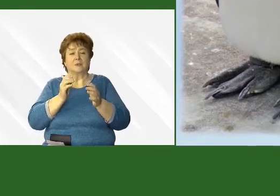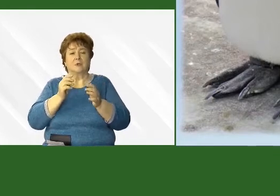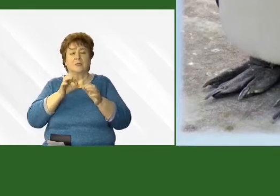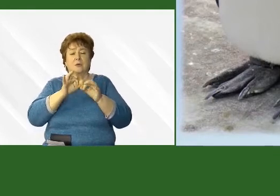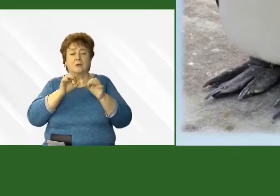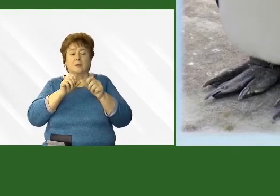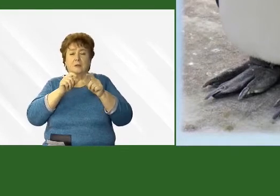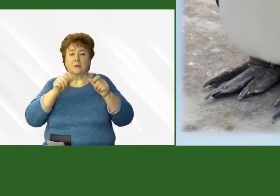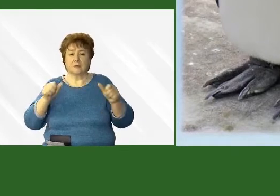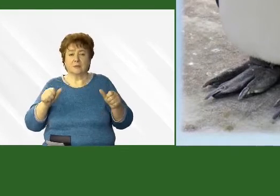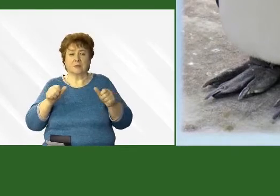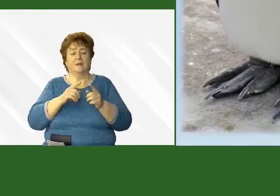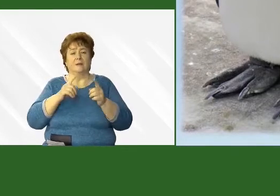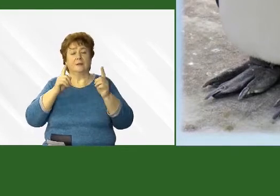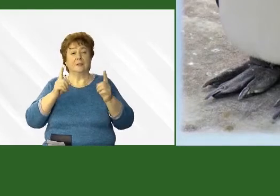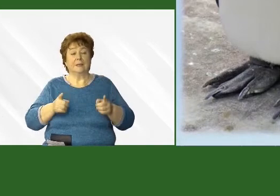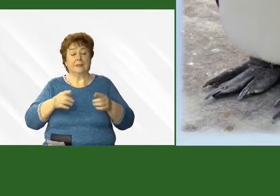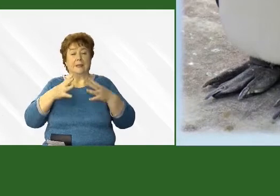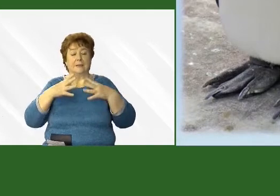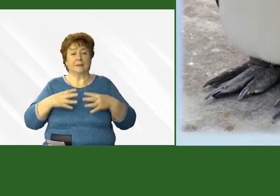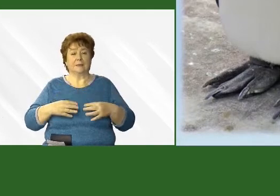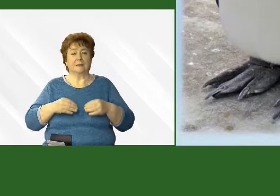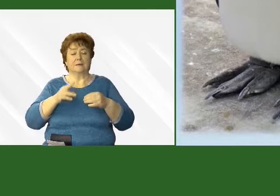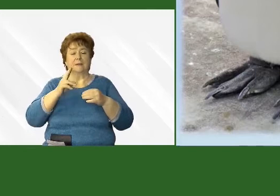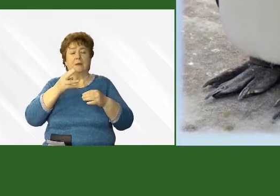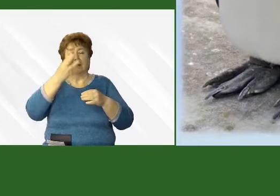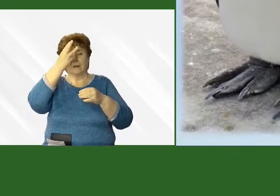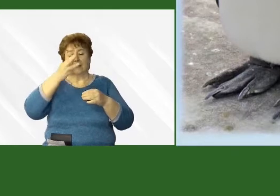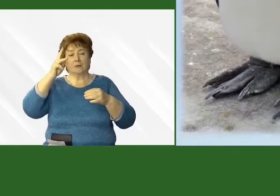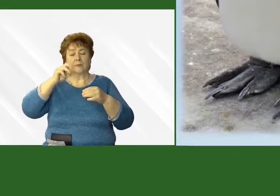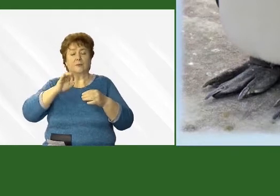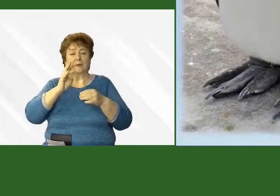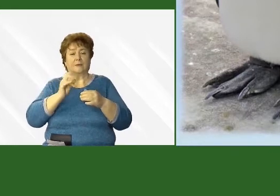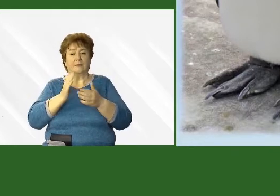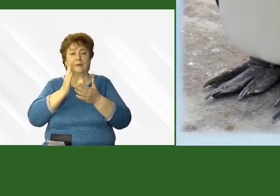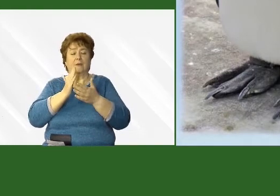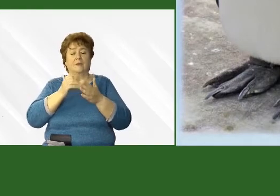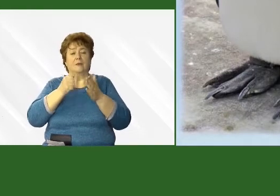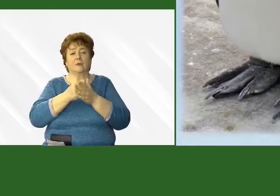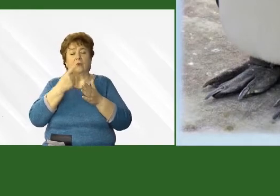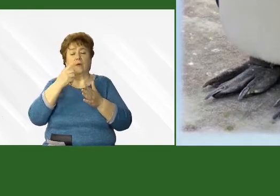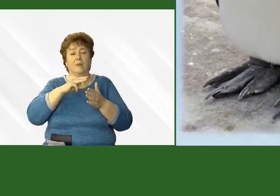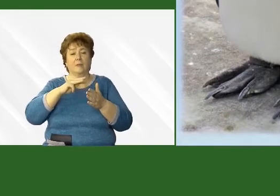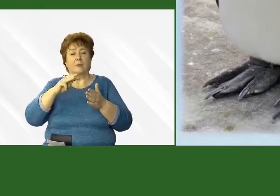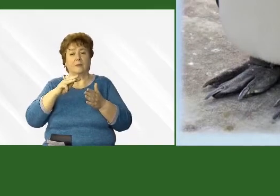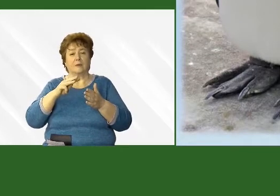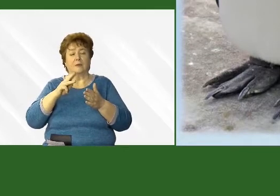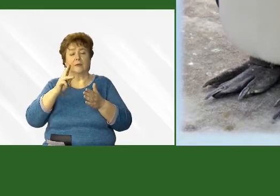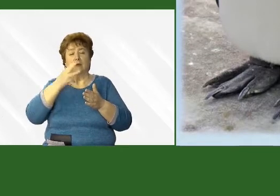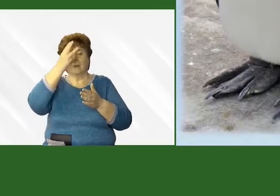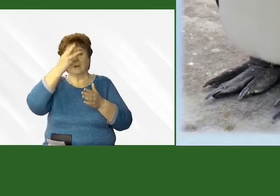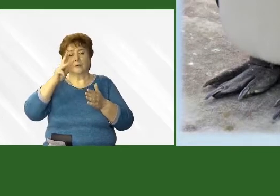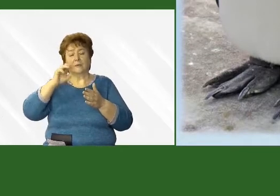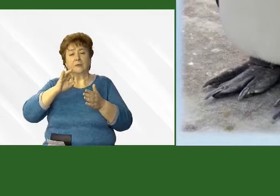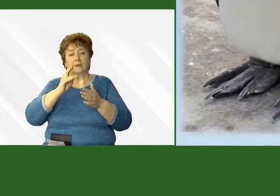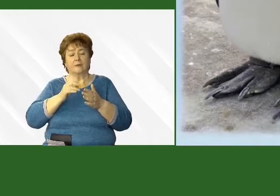размерами и ярче окраской. Длина тела королевского пингвина составляет до 1 метра. Королевский